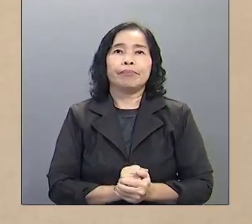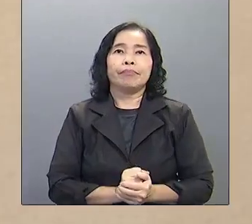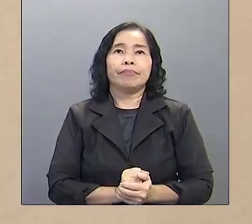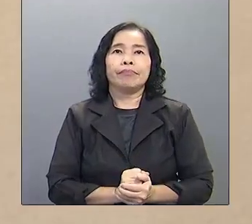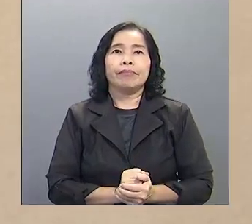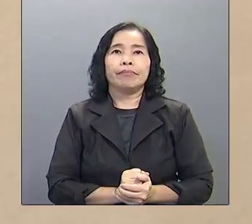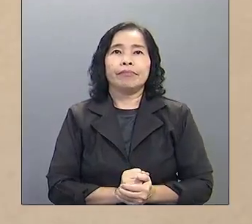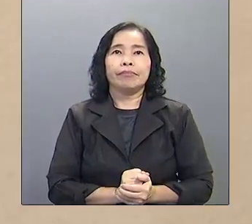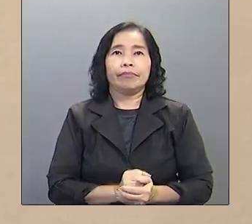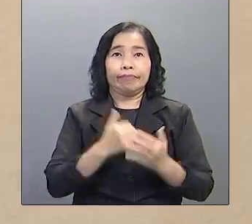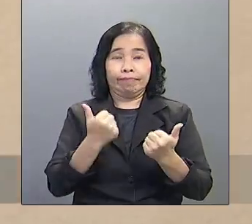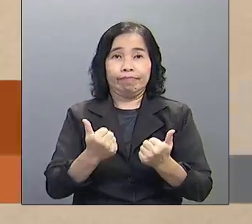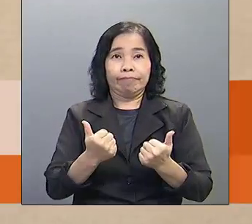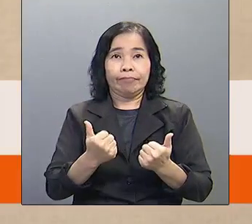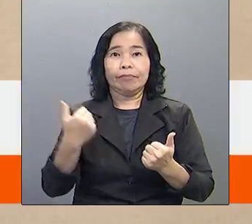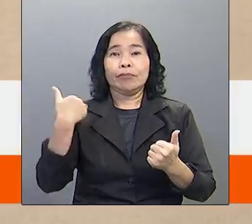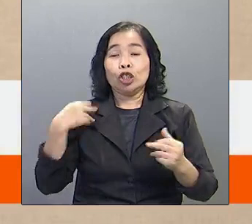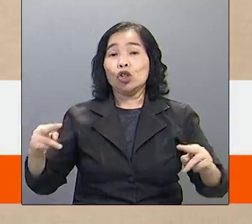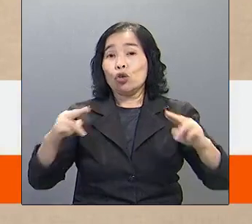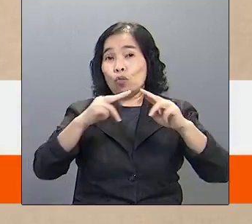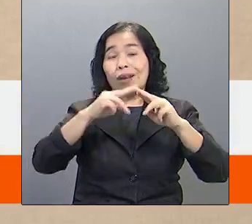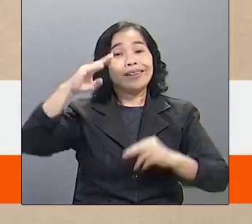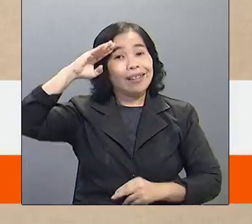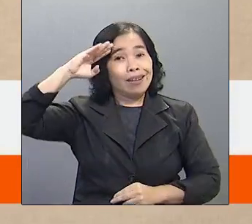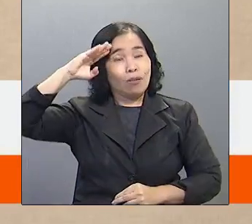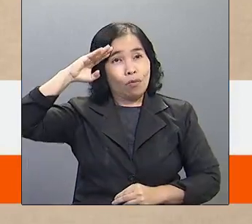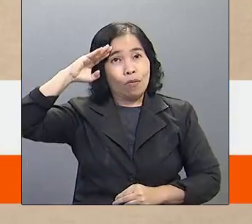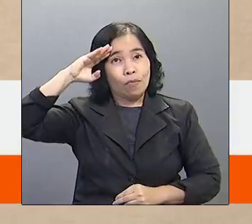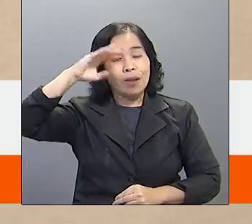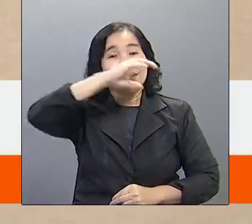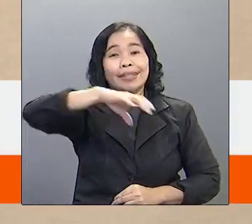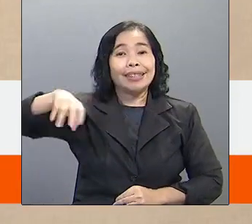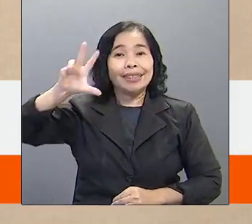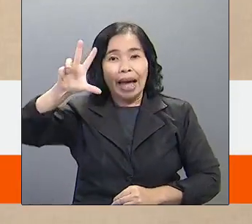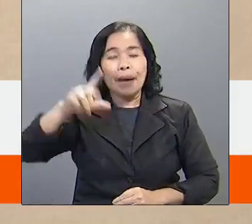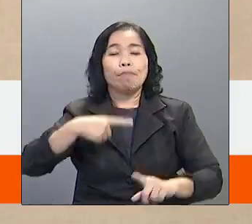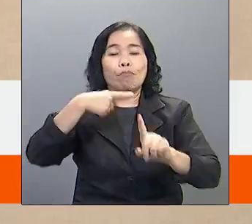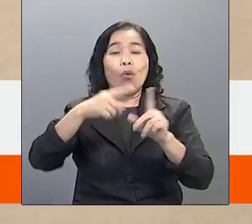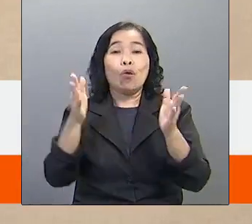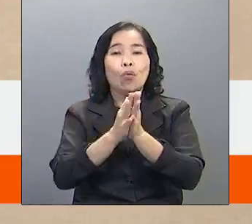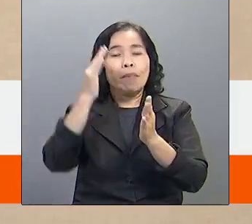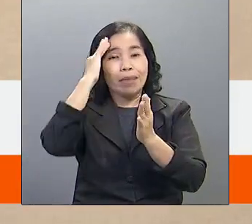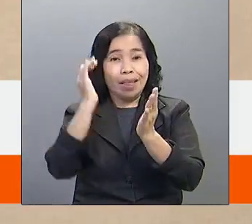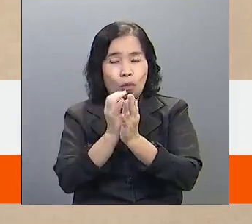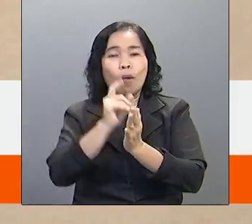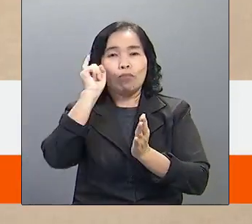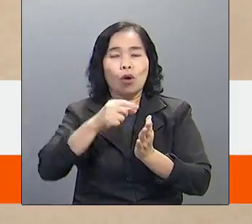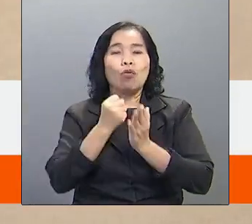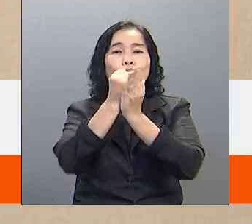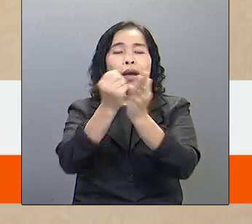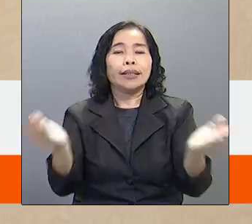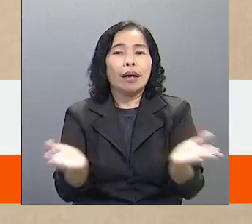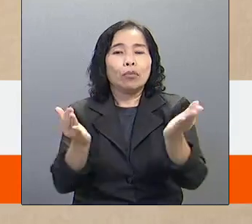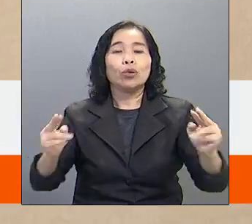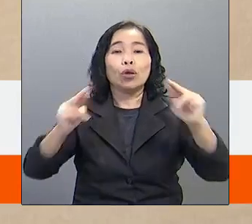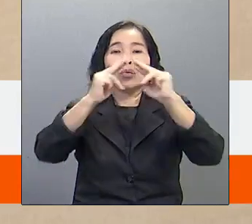ให้หน่วยขึ้นตรงกระทรวงกลาโหมเหล่าทัพและสำนักงานตำรวจแห่งชาติให้การสนับสนุนกระทรวงการต่างประเทศ